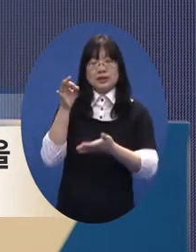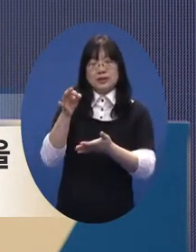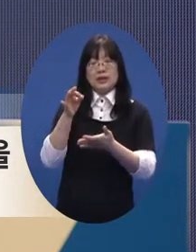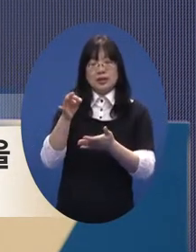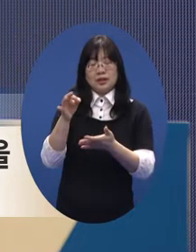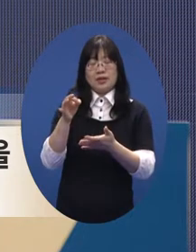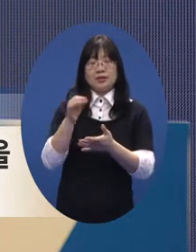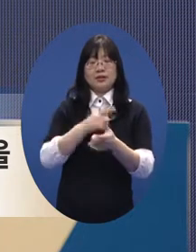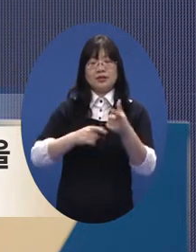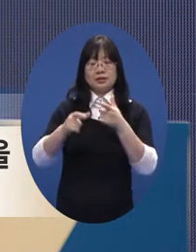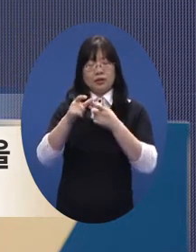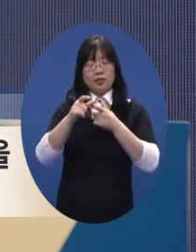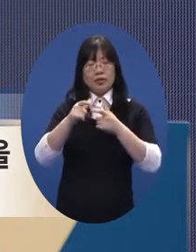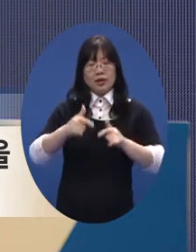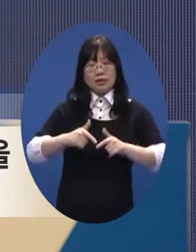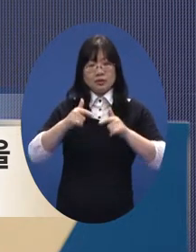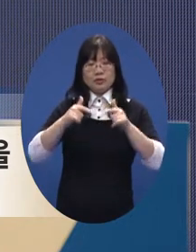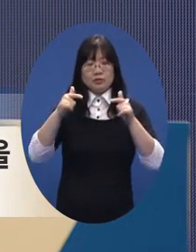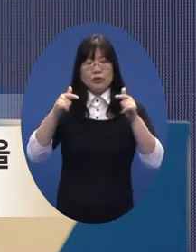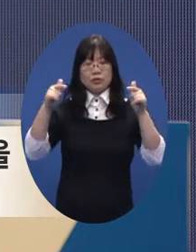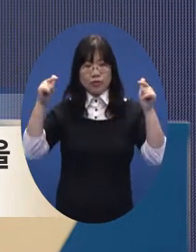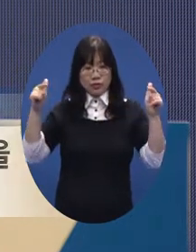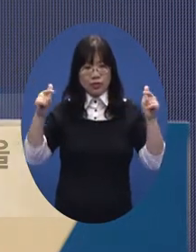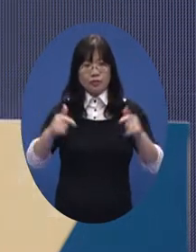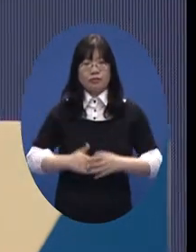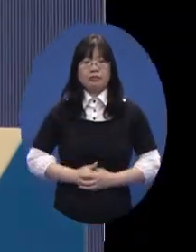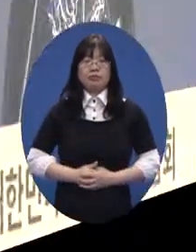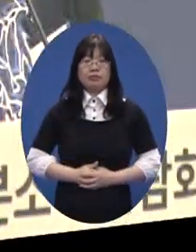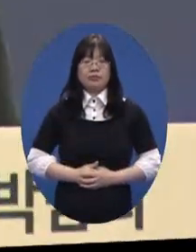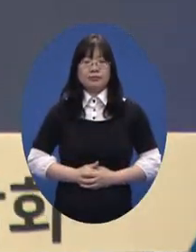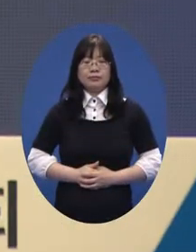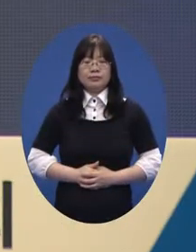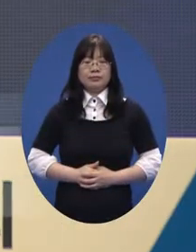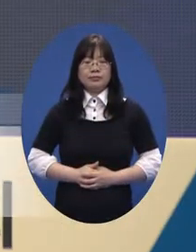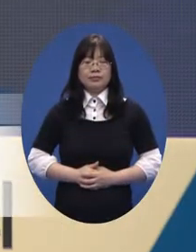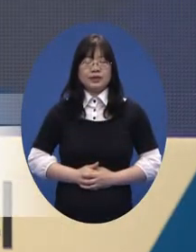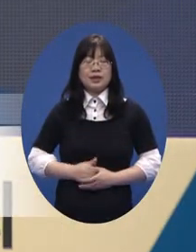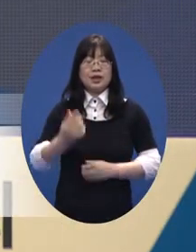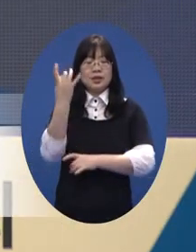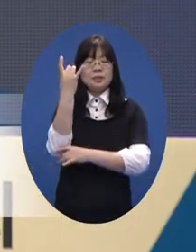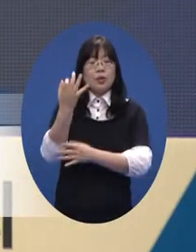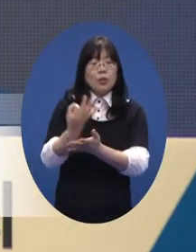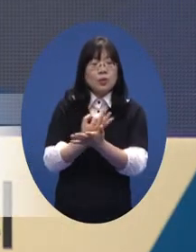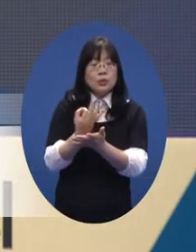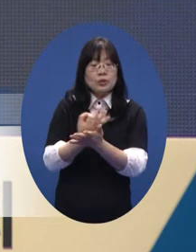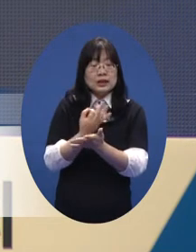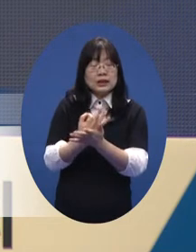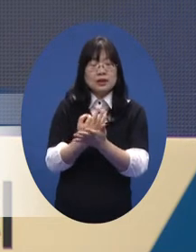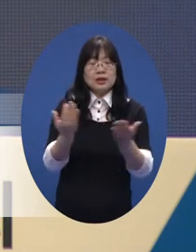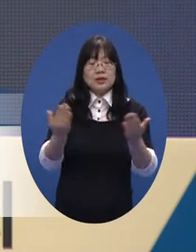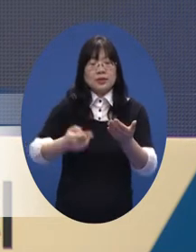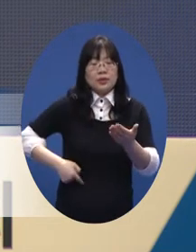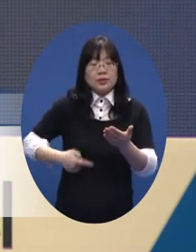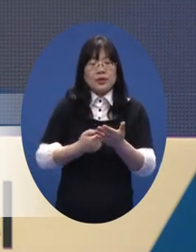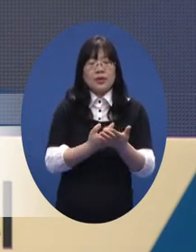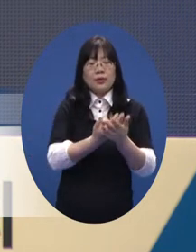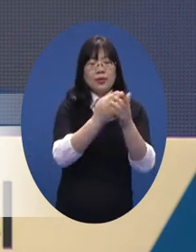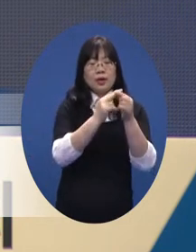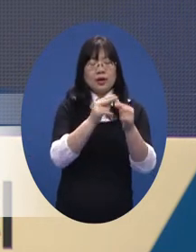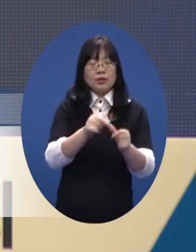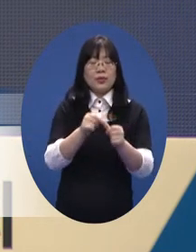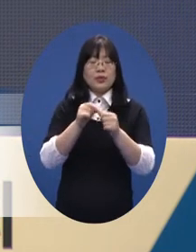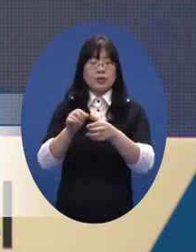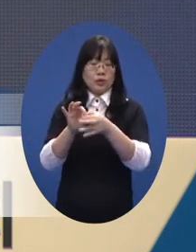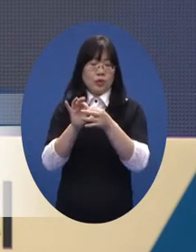say having a goat, having 10 goats, is like having money in the bank. There are several ways in